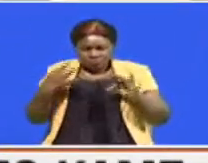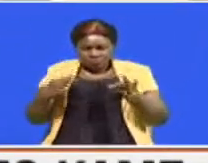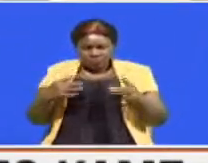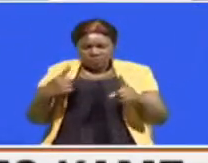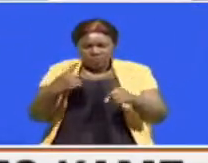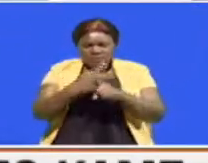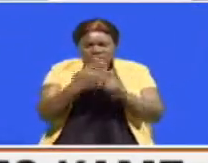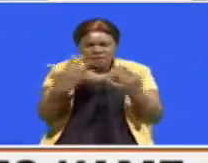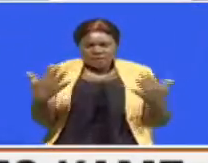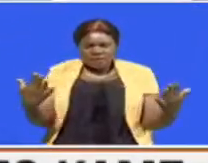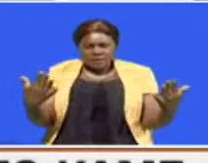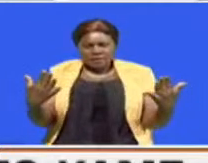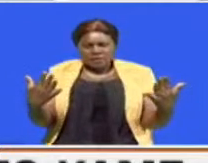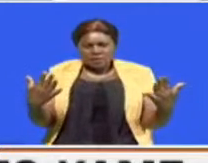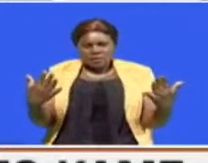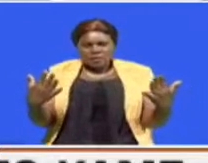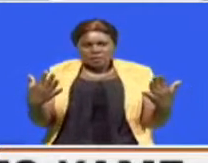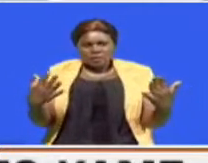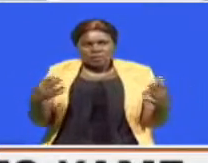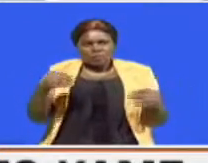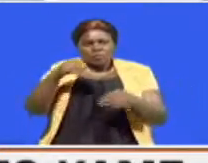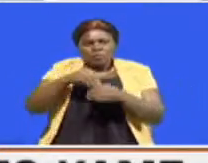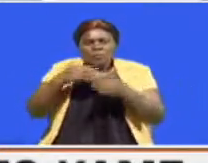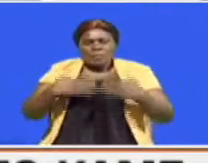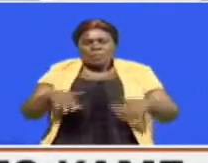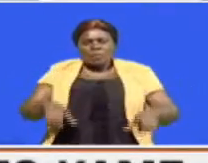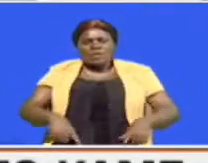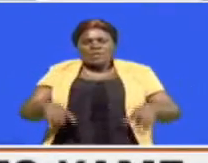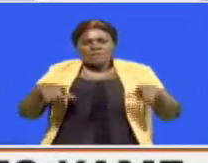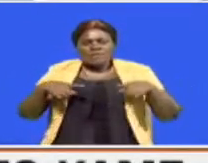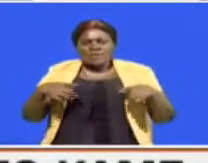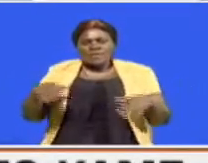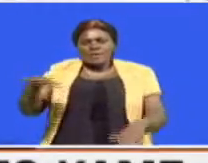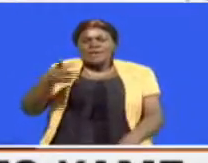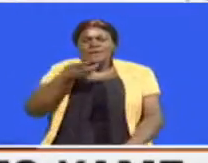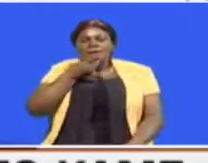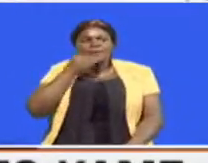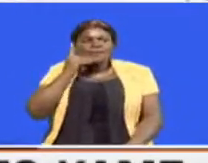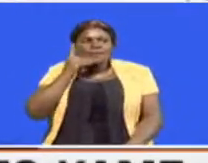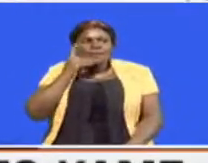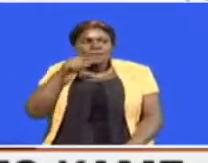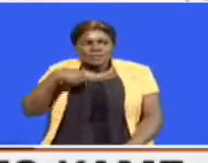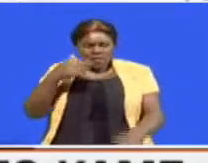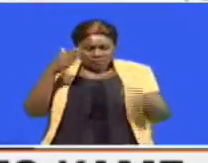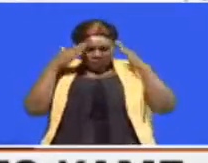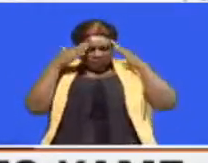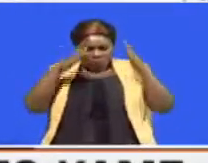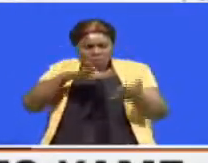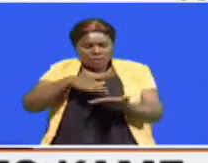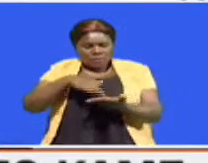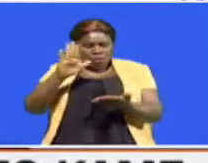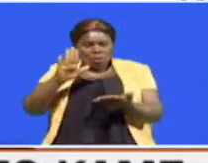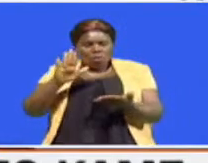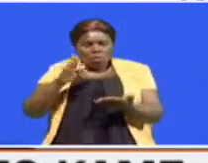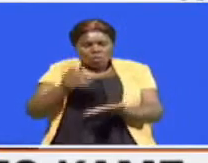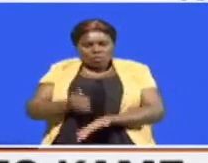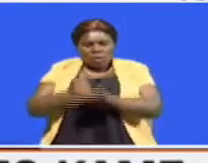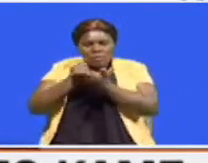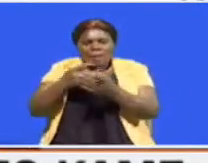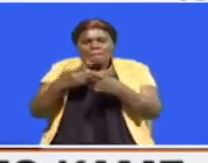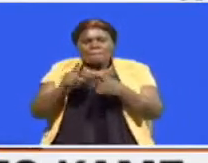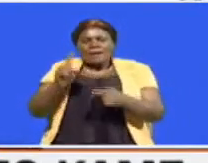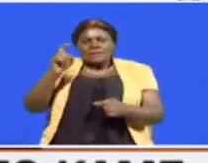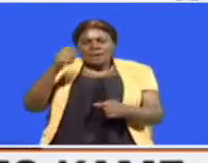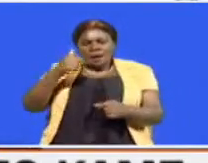juhudi mbalimbali za kukuza ustahimilivu miongoni mwa wakazi wa maeneo kame. We have focused a lot on response, but we